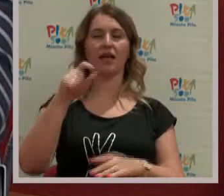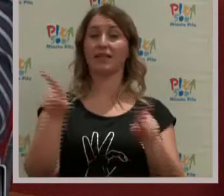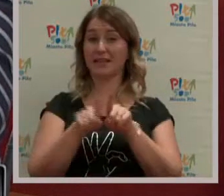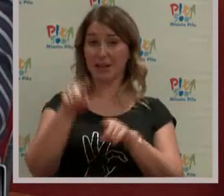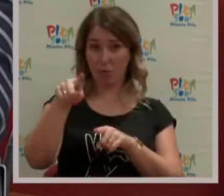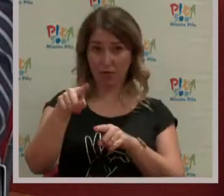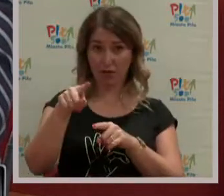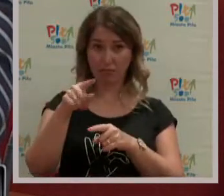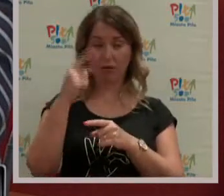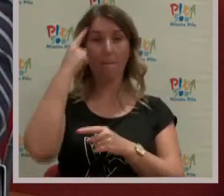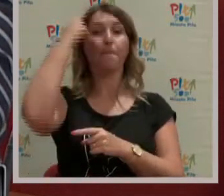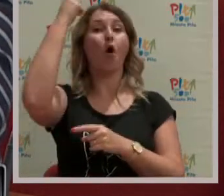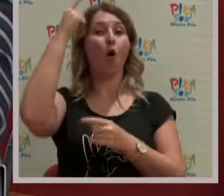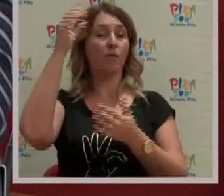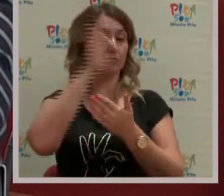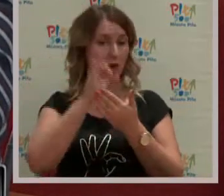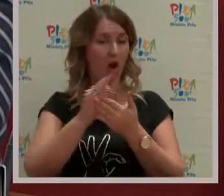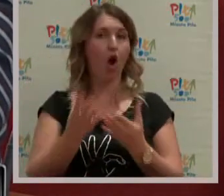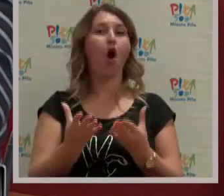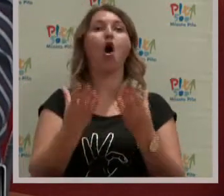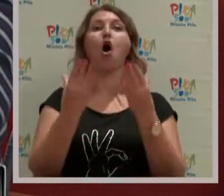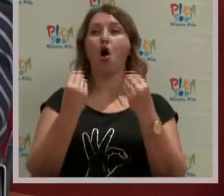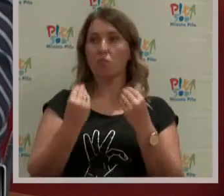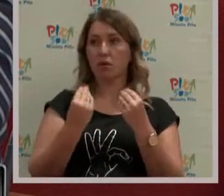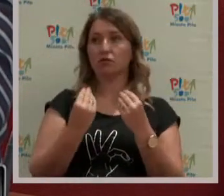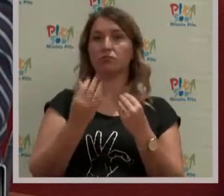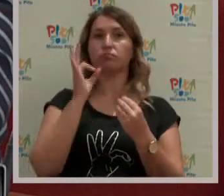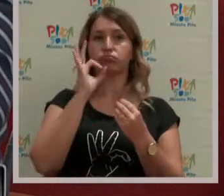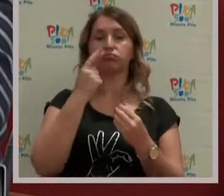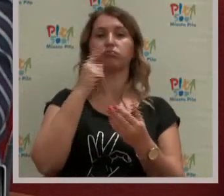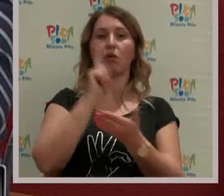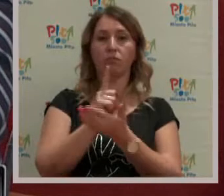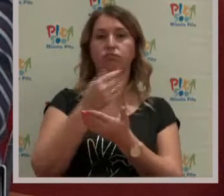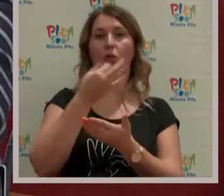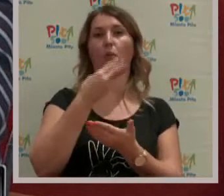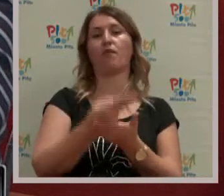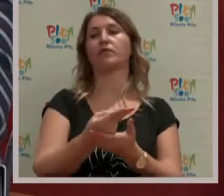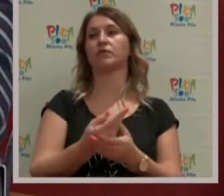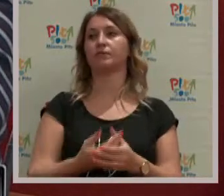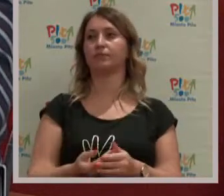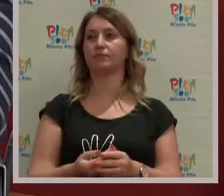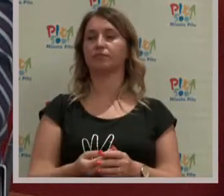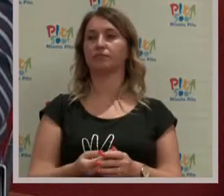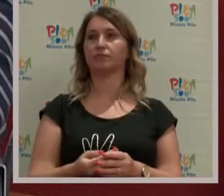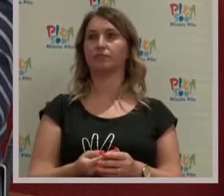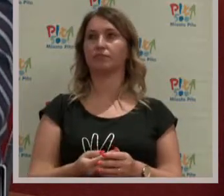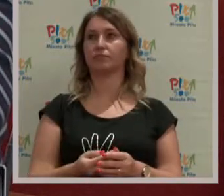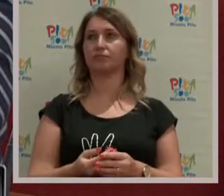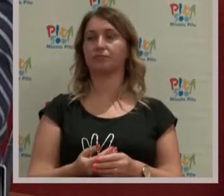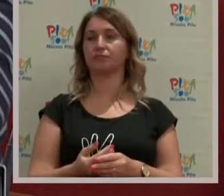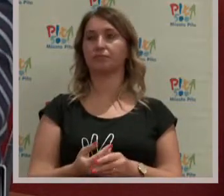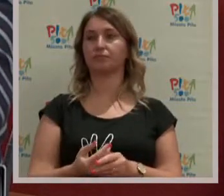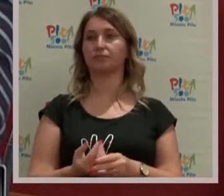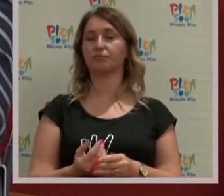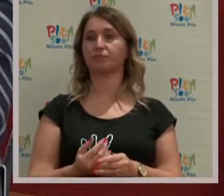uzyskał został wprowadzony na listę rankingową natomiast nie pozwolono nam czy ilość punktów